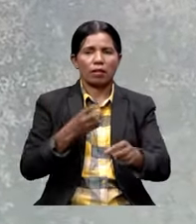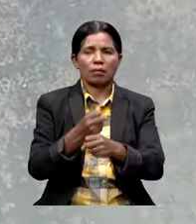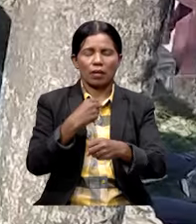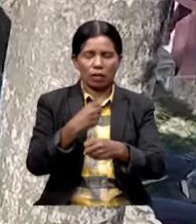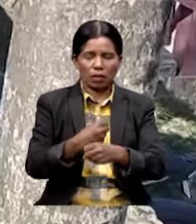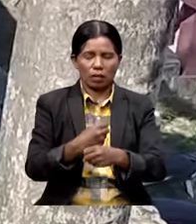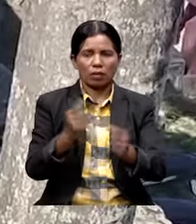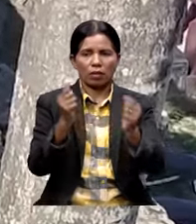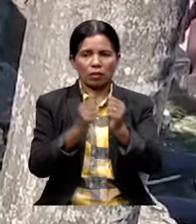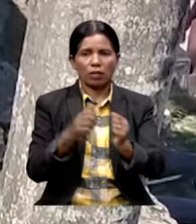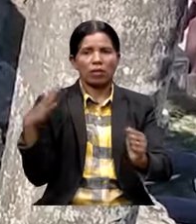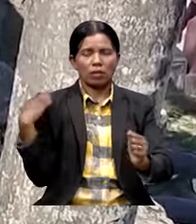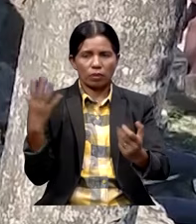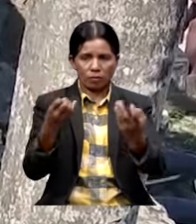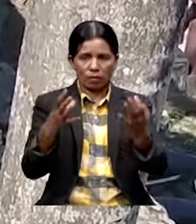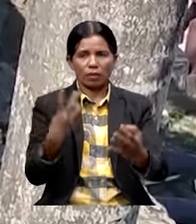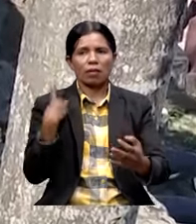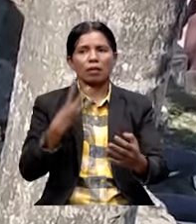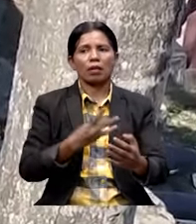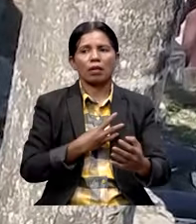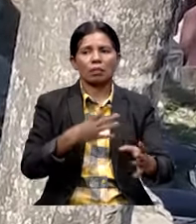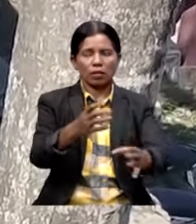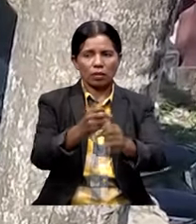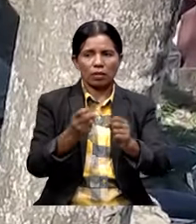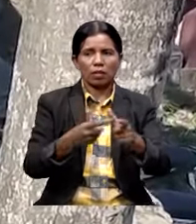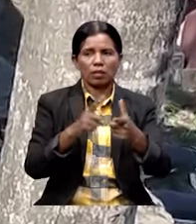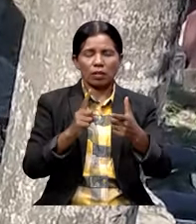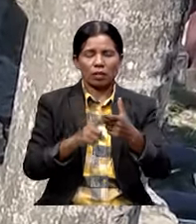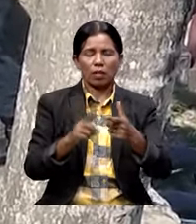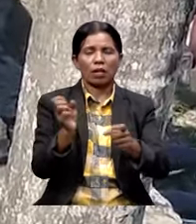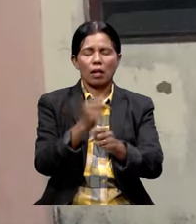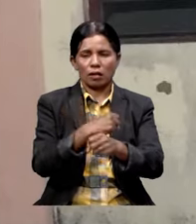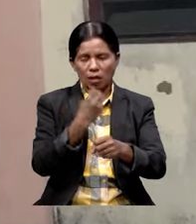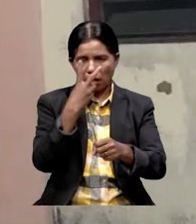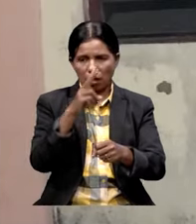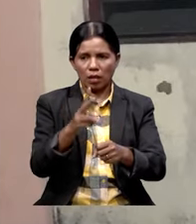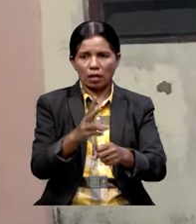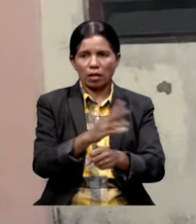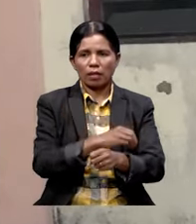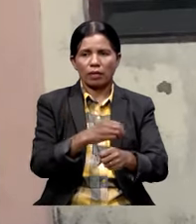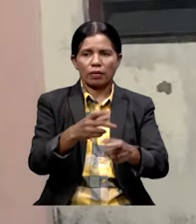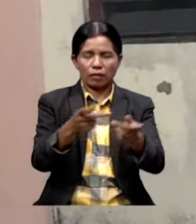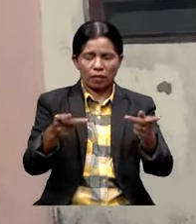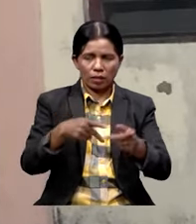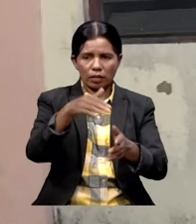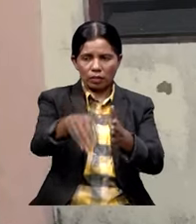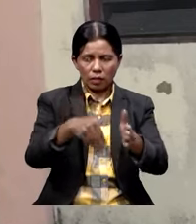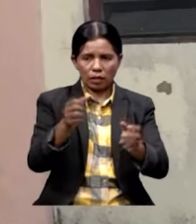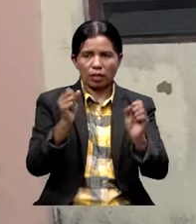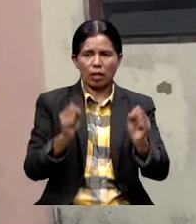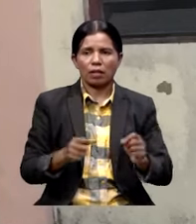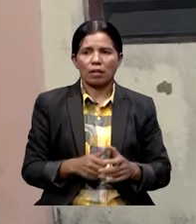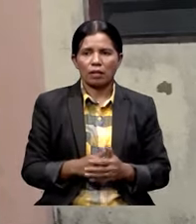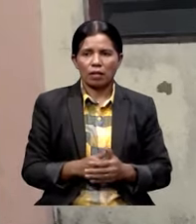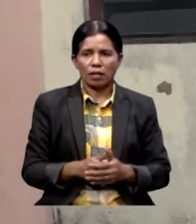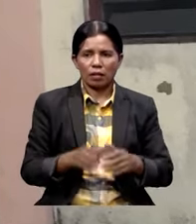katkista jela ho jovem lobo kira ami ho soutiana ore halo ya negosiasaun ba escavator mai ke ato ne bele silindro